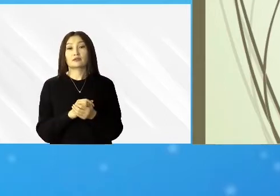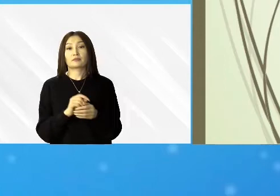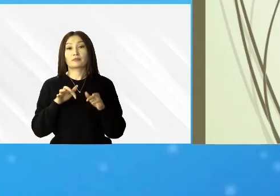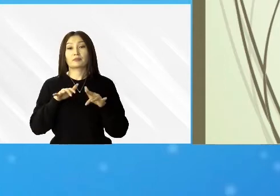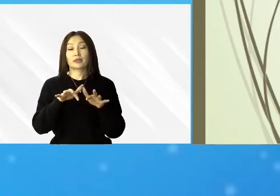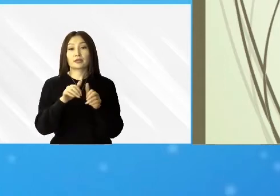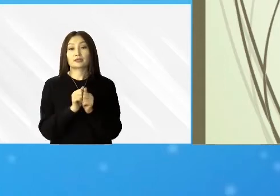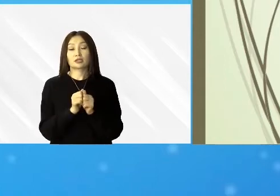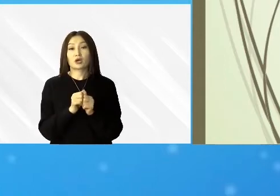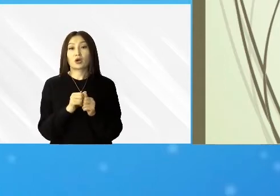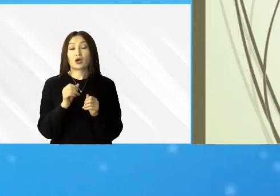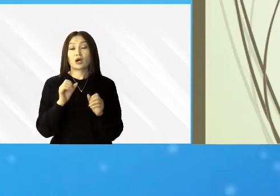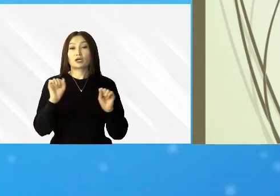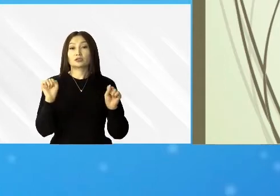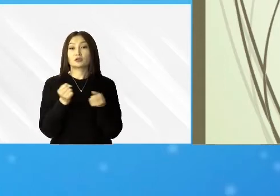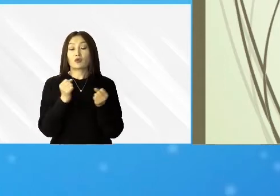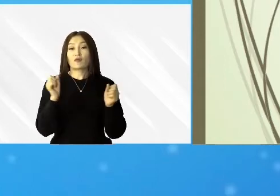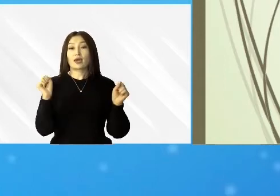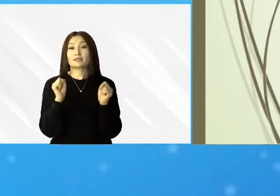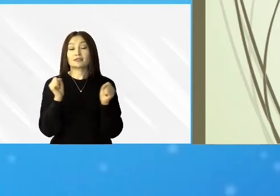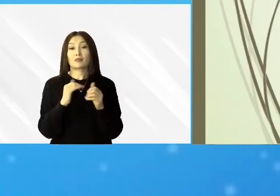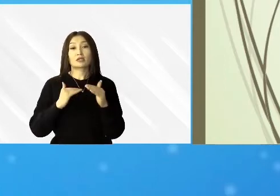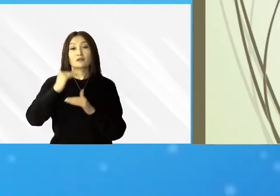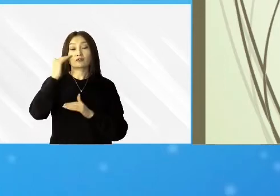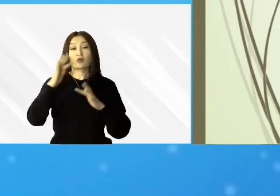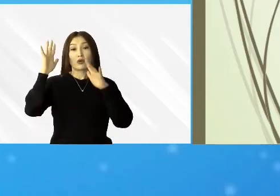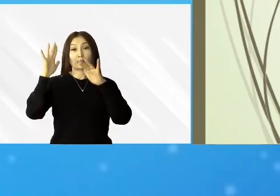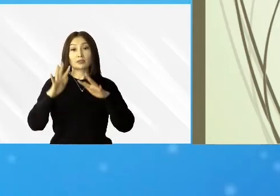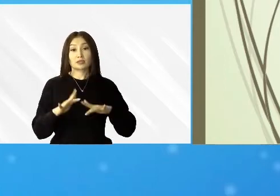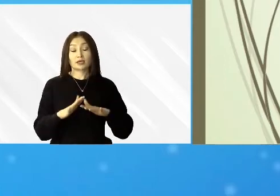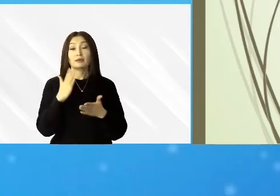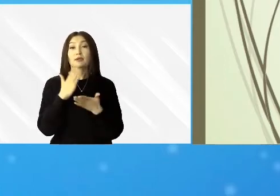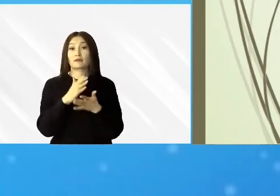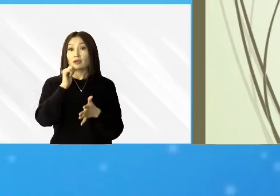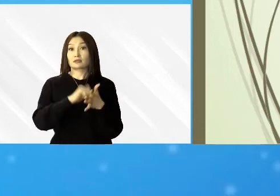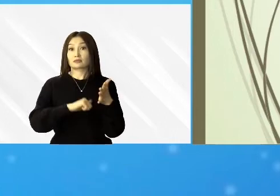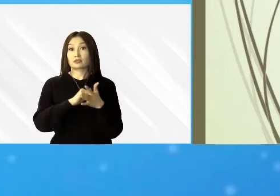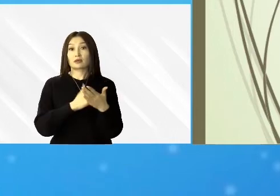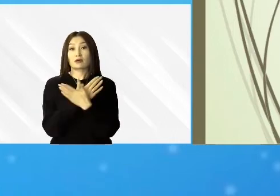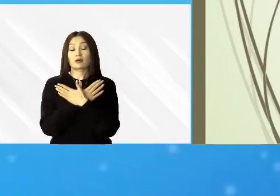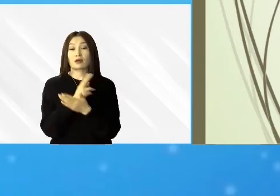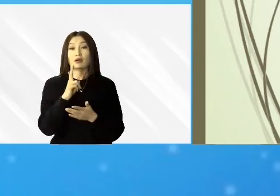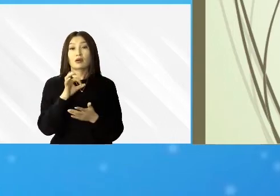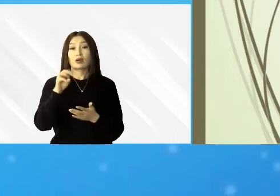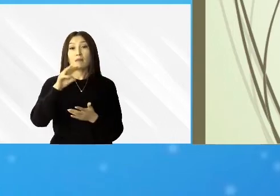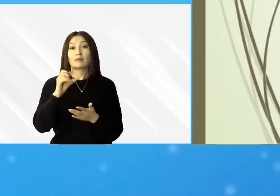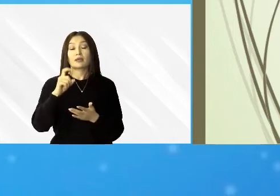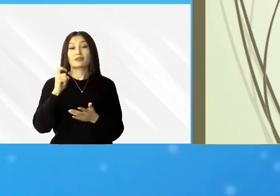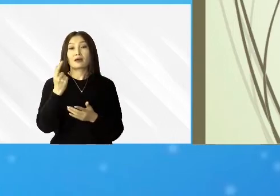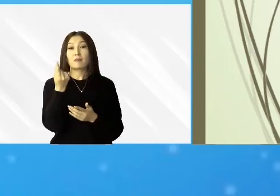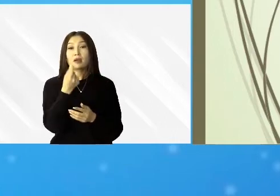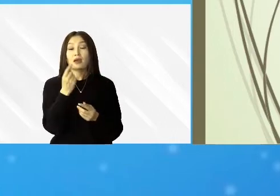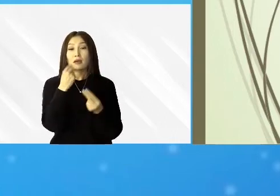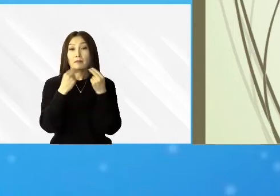птиц. Суровая зима с высоким снежным покровом является причиной гибели копытных млекопитающих,